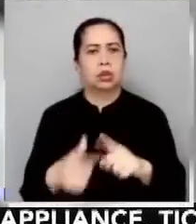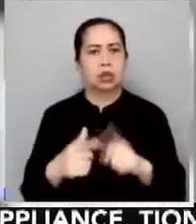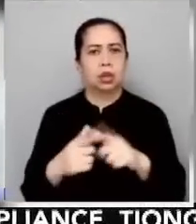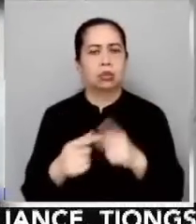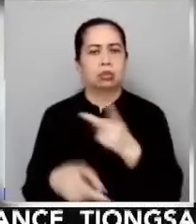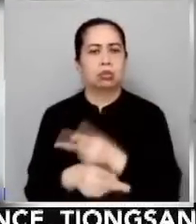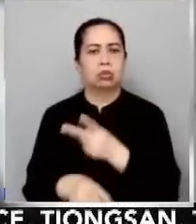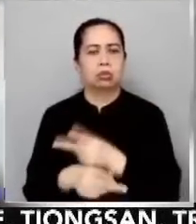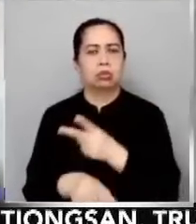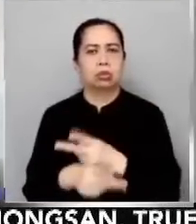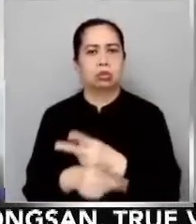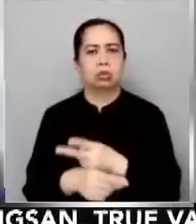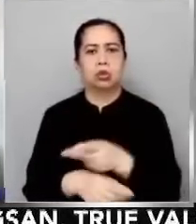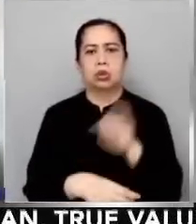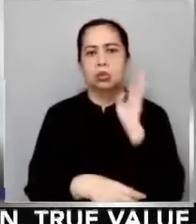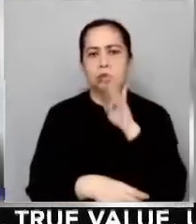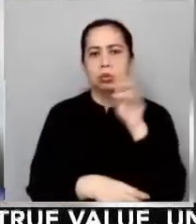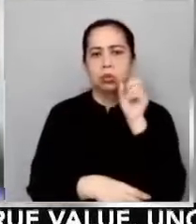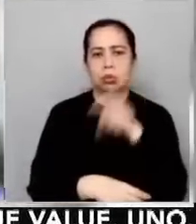mga kapatid.